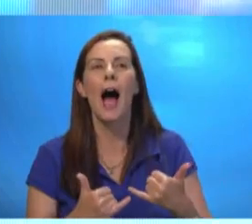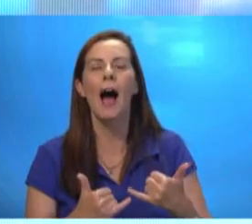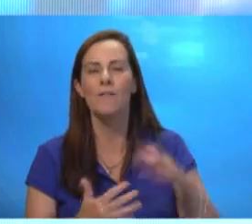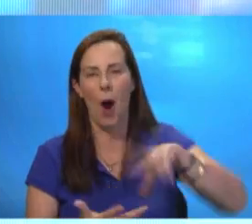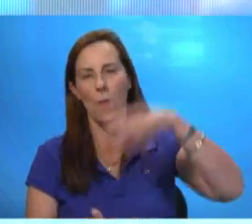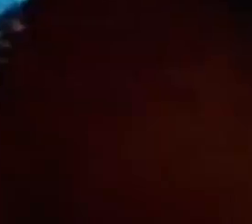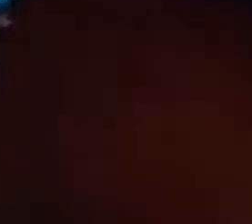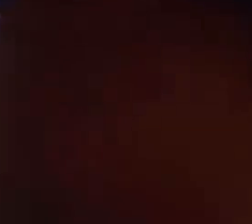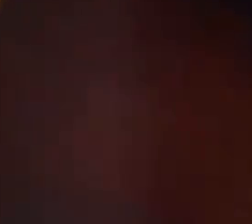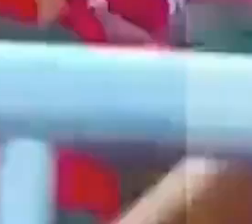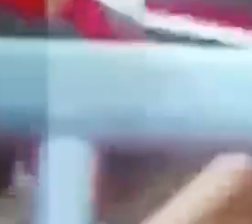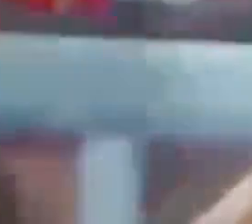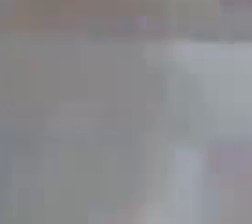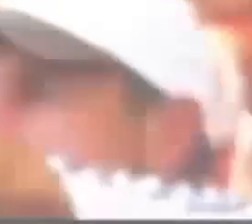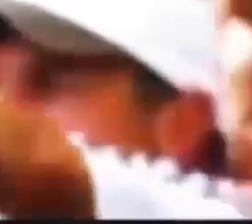שלנו.